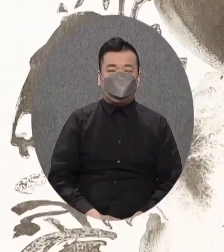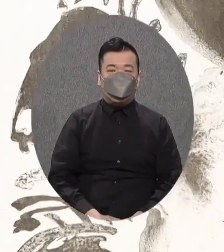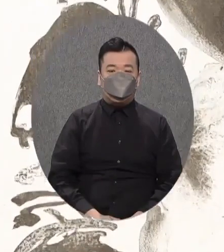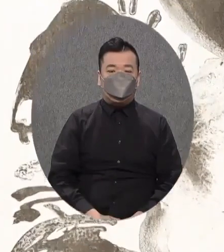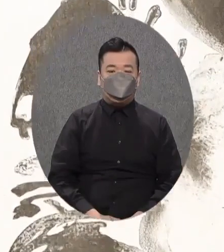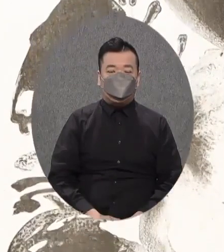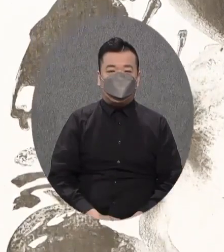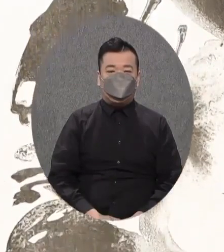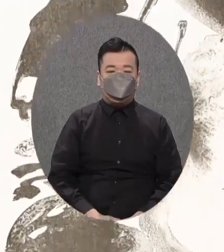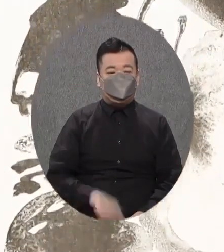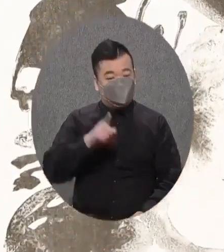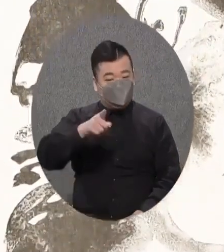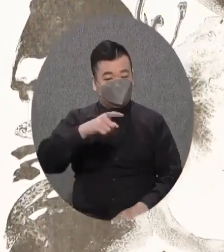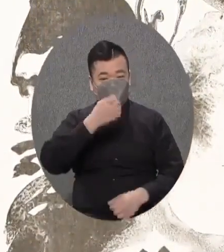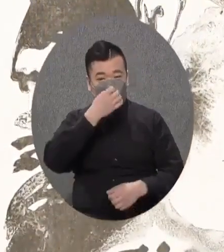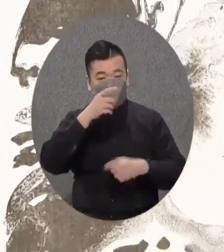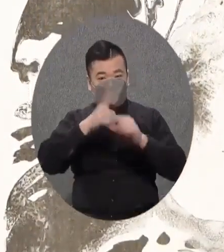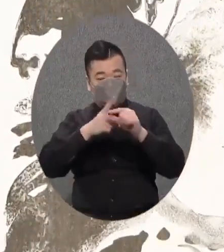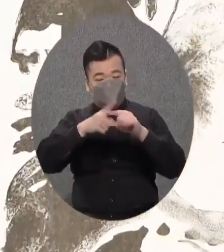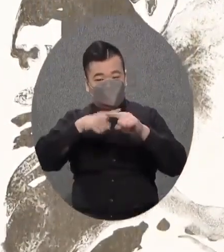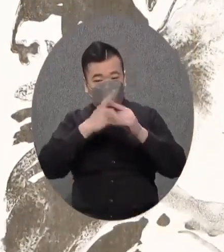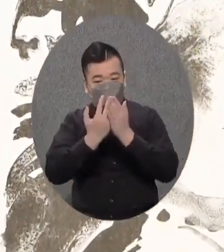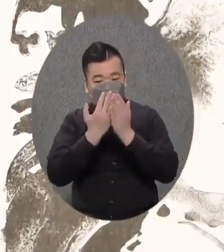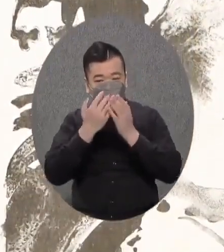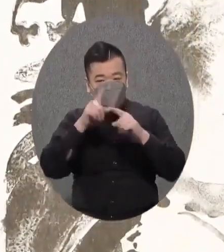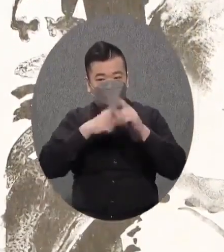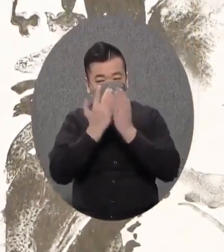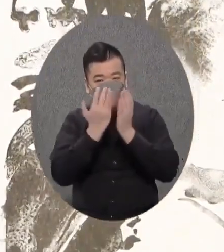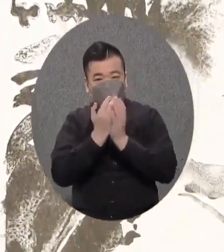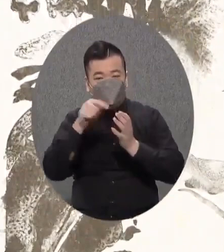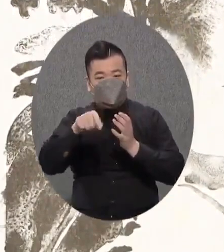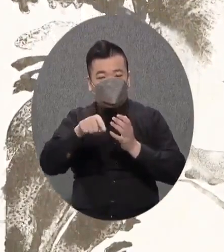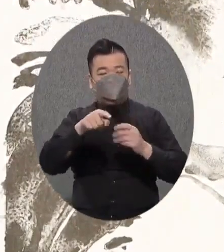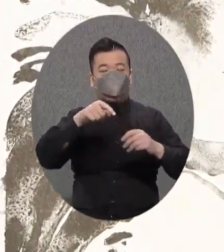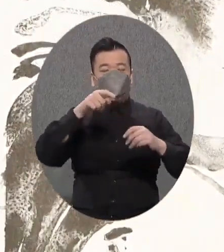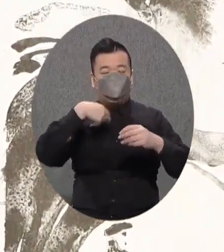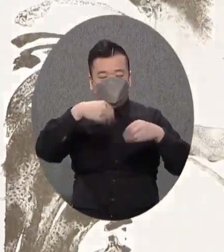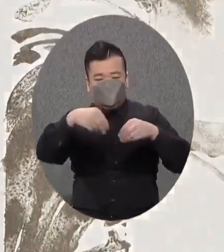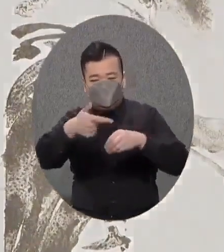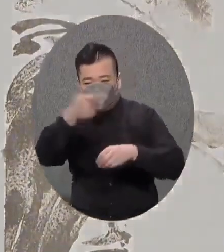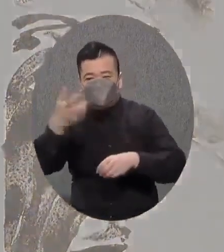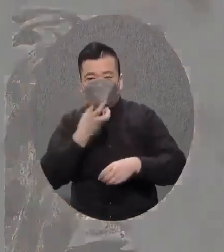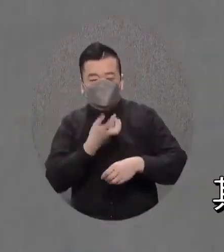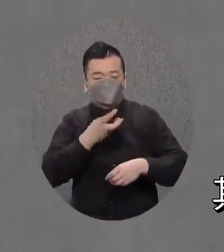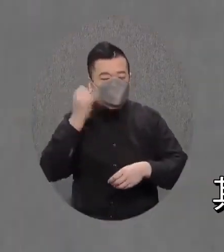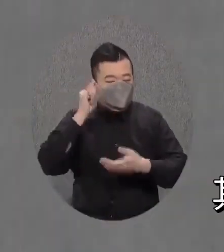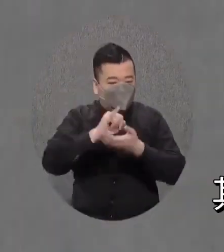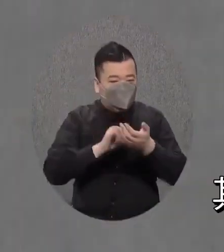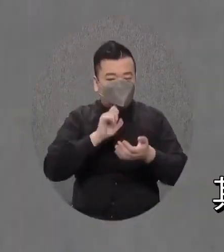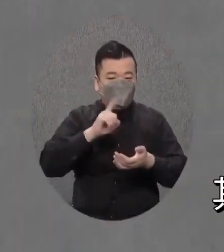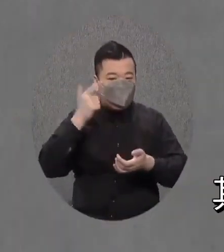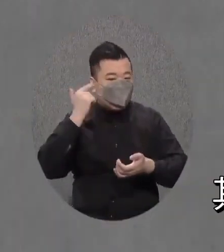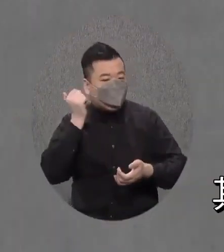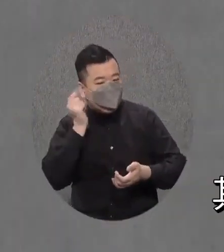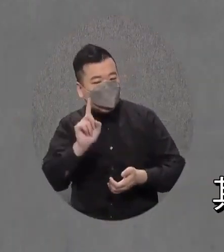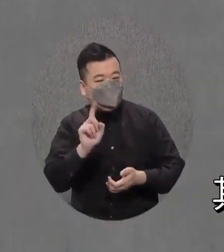李東強先生咧喺香港中文大學培育咗唔少年輕嘅藝術家，喺佢眾多嘅學生裏邊咧，其中有一位好出